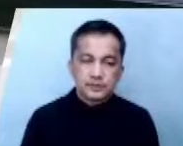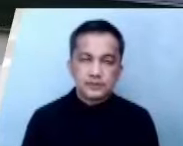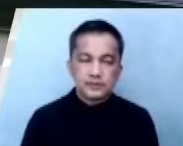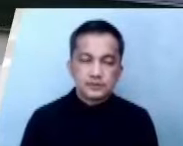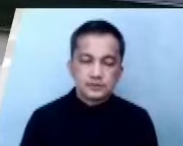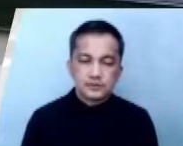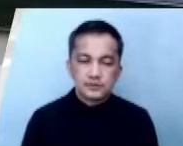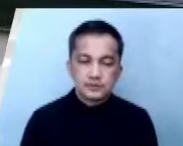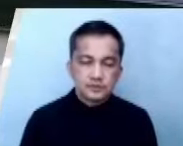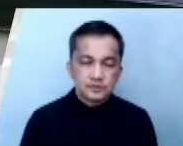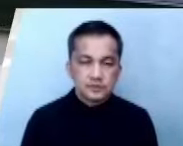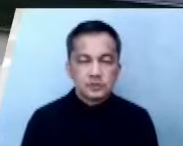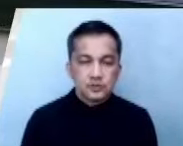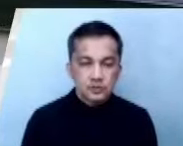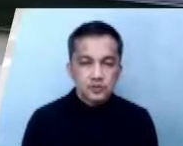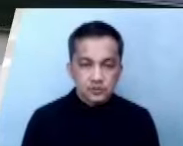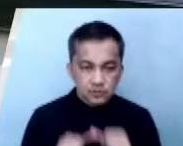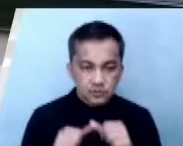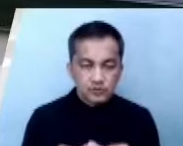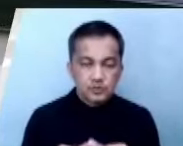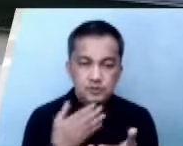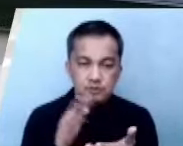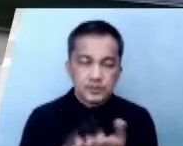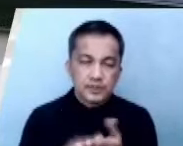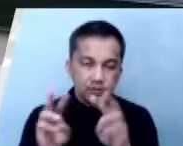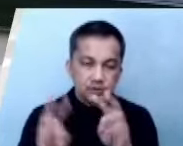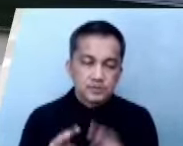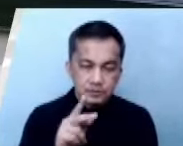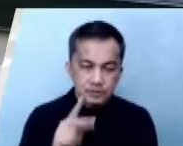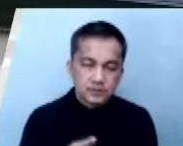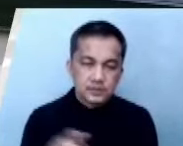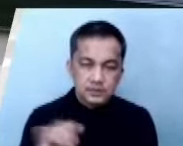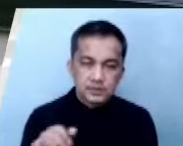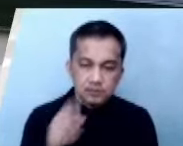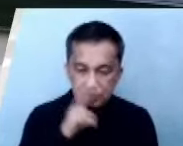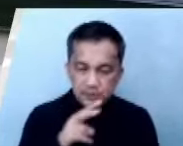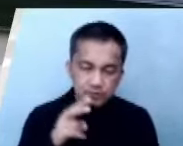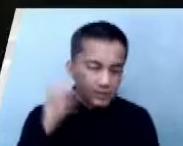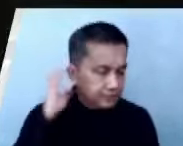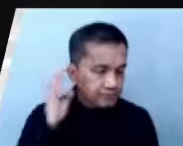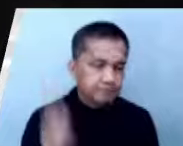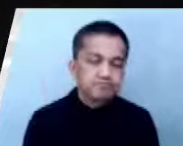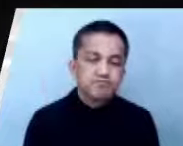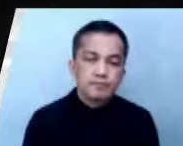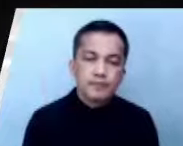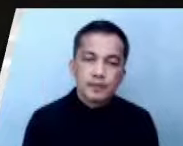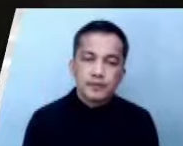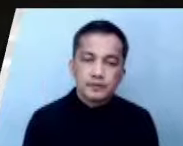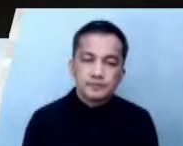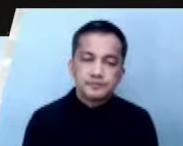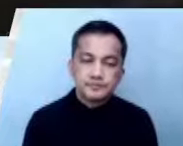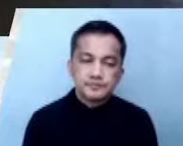Tuloy-tuloy ang masamang panahon sa ilang bahagi ng bansa gaya sa Visayas at Mindanao.